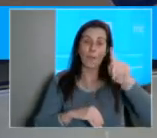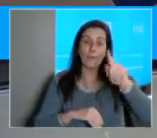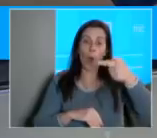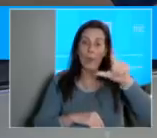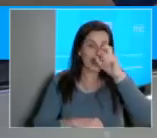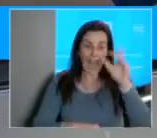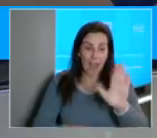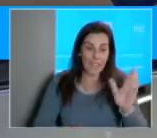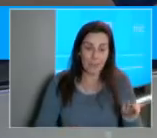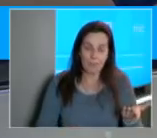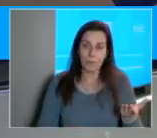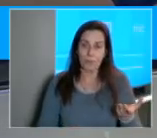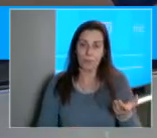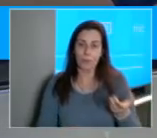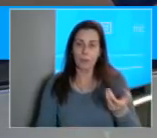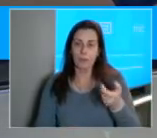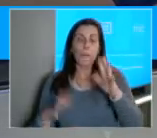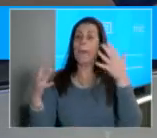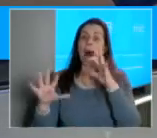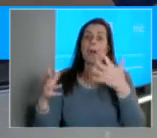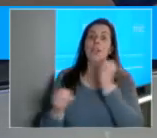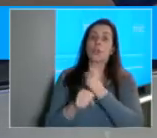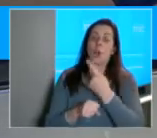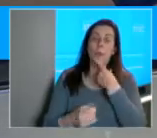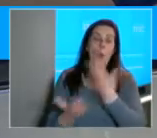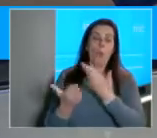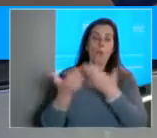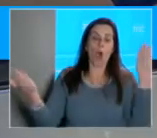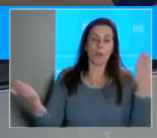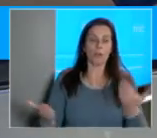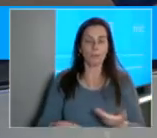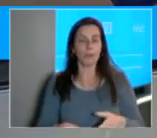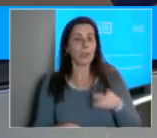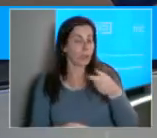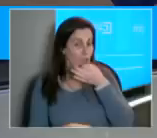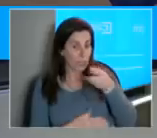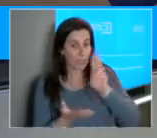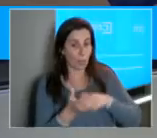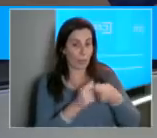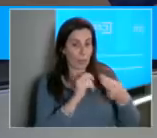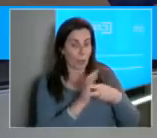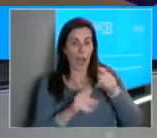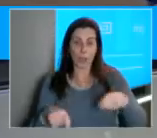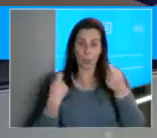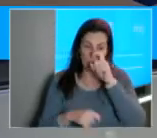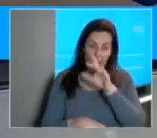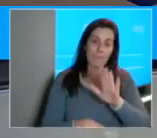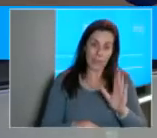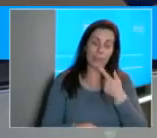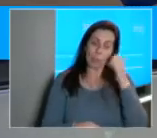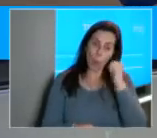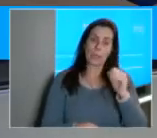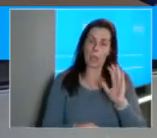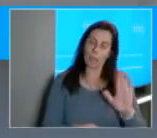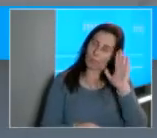ערבים. לא נפתח את הוויכוח, אבל השאלה אם זה נכון פוליטי. מה לעשות? אנחנו מדברים פה עם עובדות. לא, אנחנו מדברים האם זה נכון פוליטי. התרבות הערבית היא